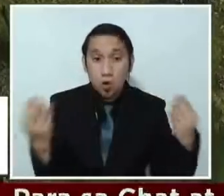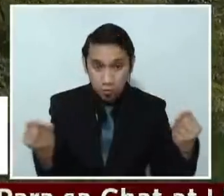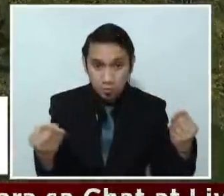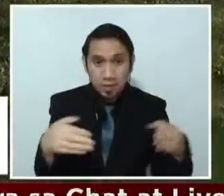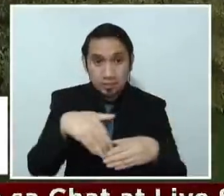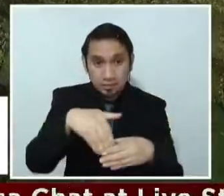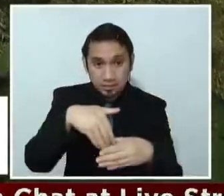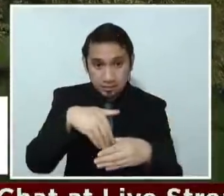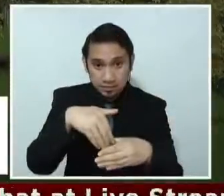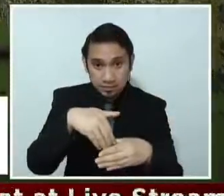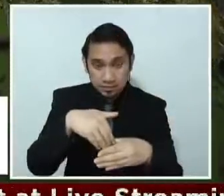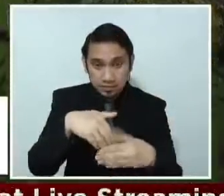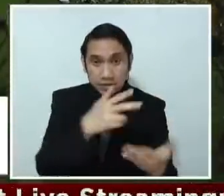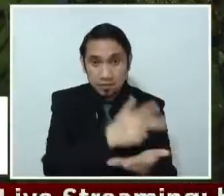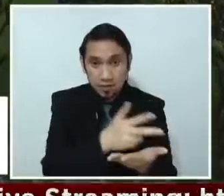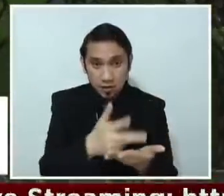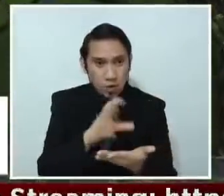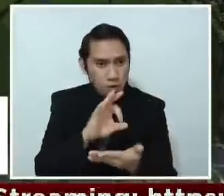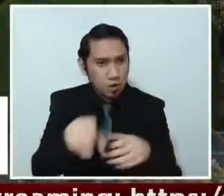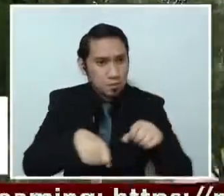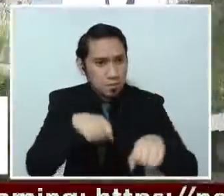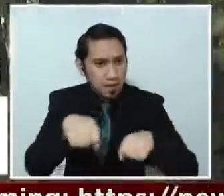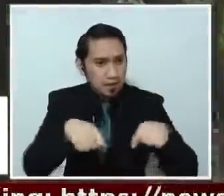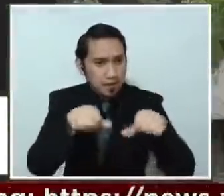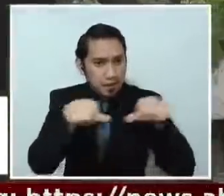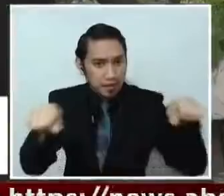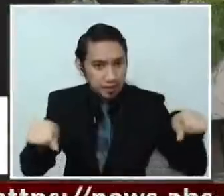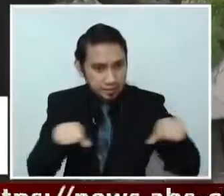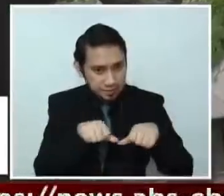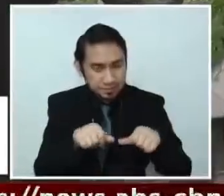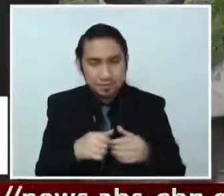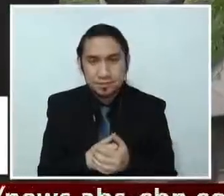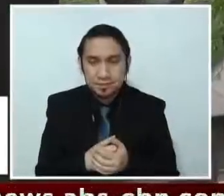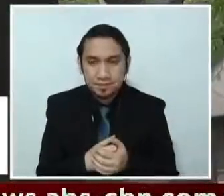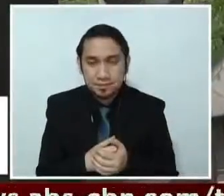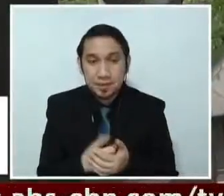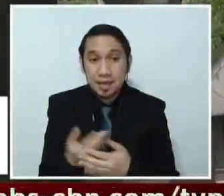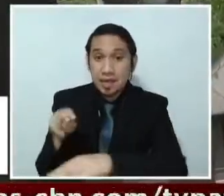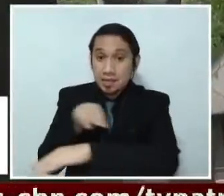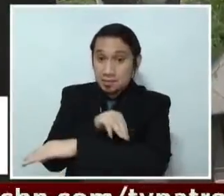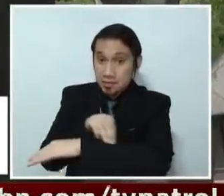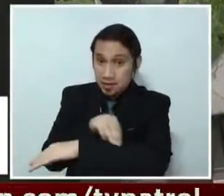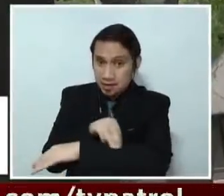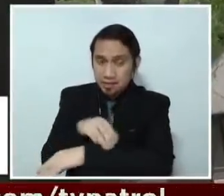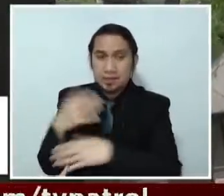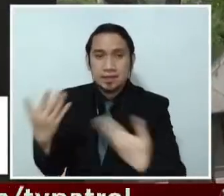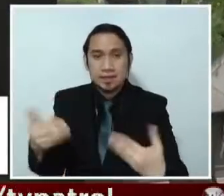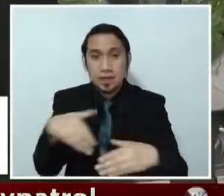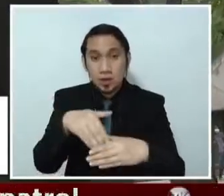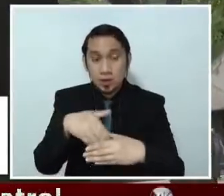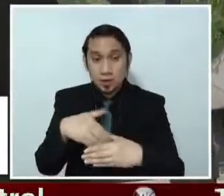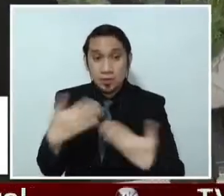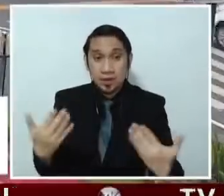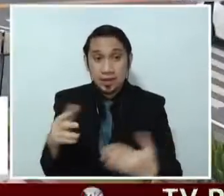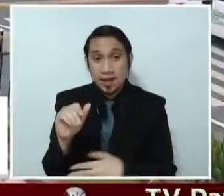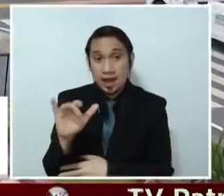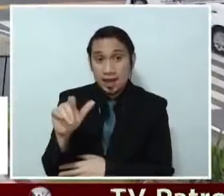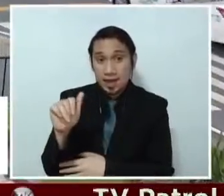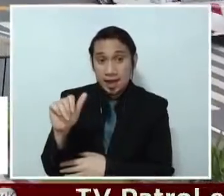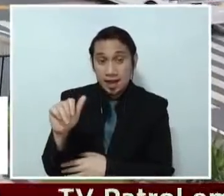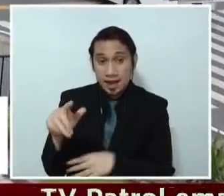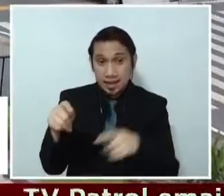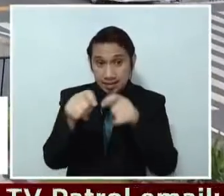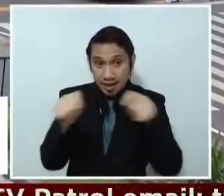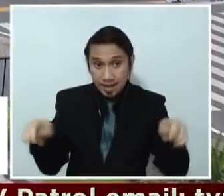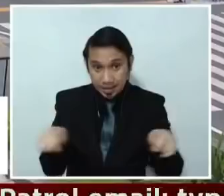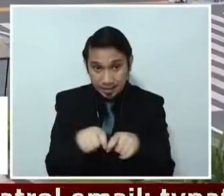doon, parke man at biking areas. Sa Makati, maluwag ang Ayala Triangle Gardens, maging